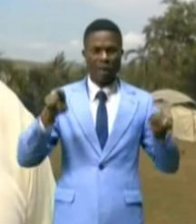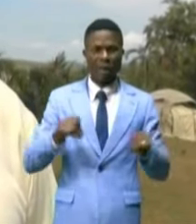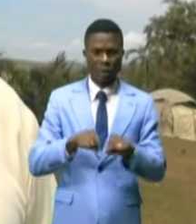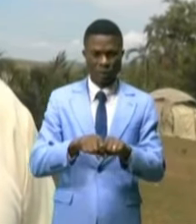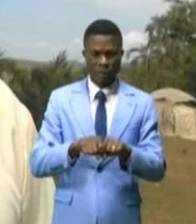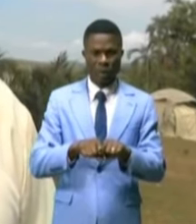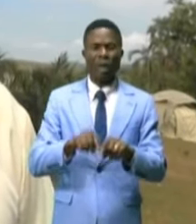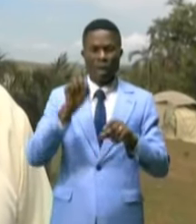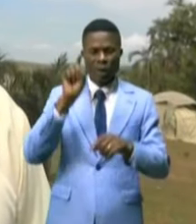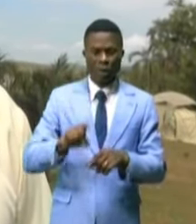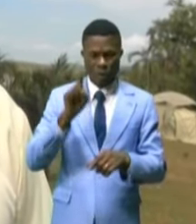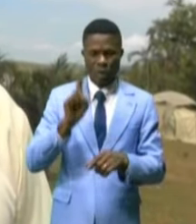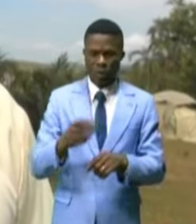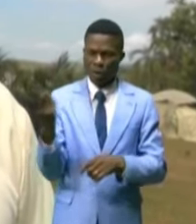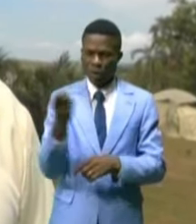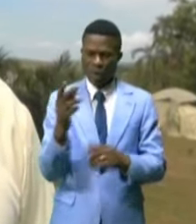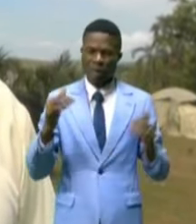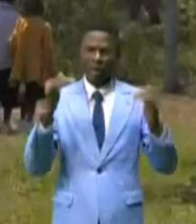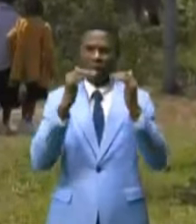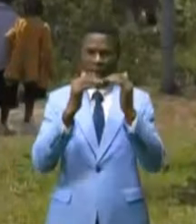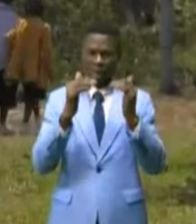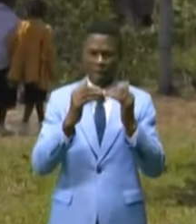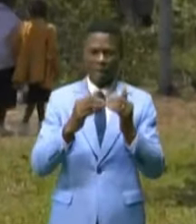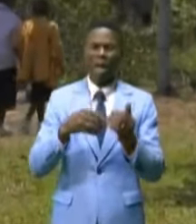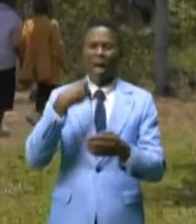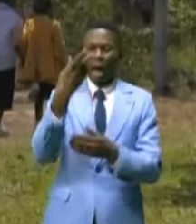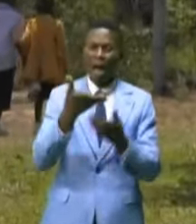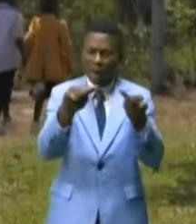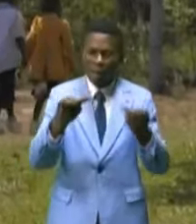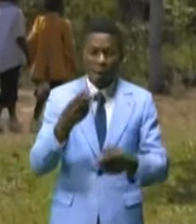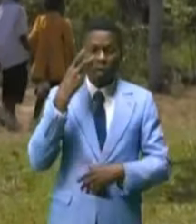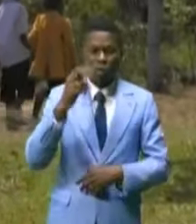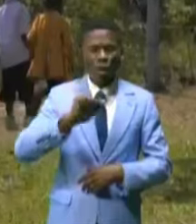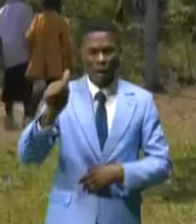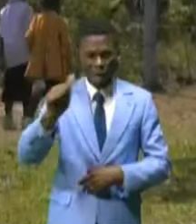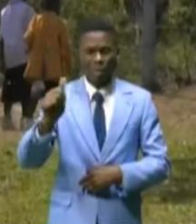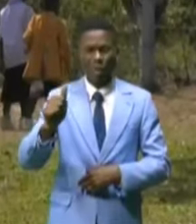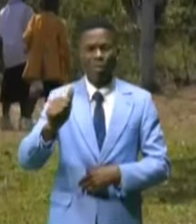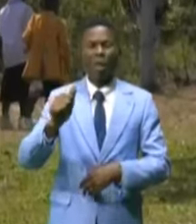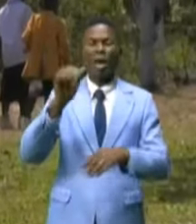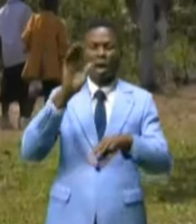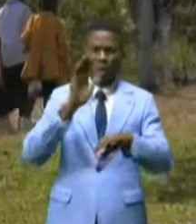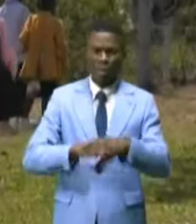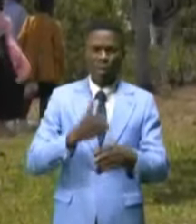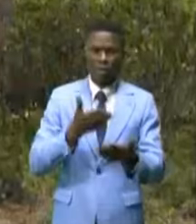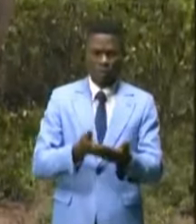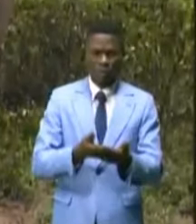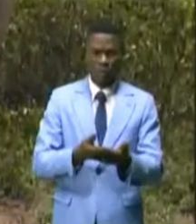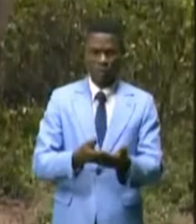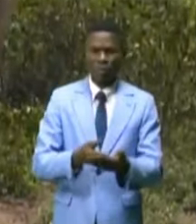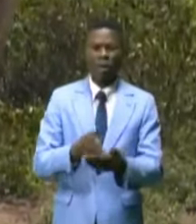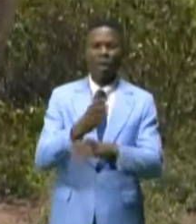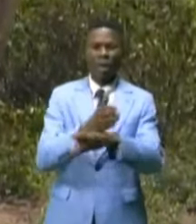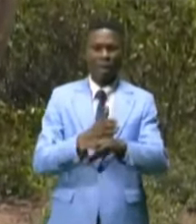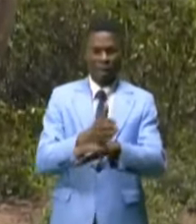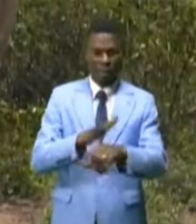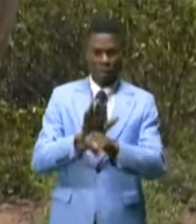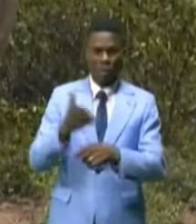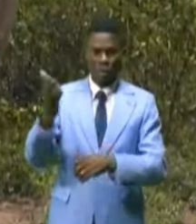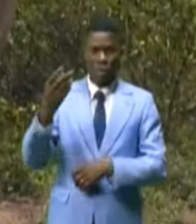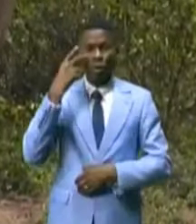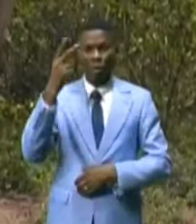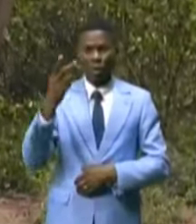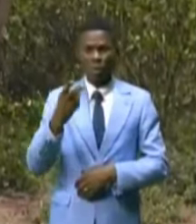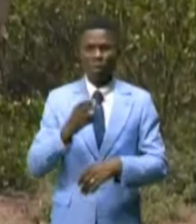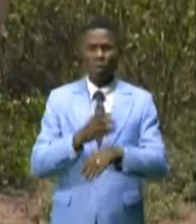faut qu'il y ait des descentes pour qu'ils puissent palper la réalité. J'ai vu quelques espèces, j'ai vu un